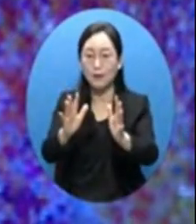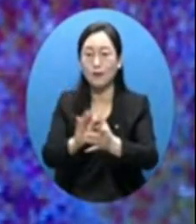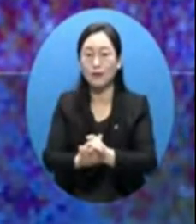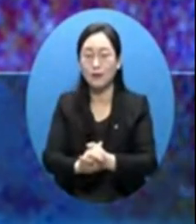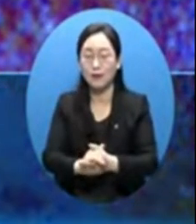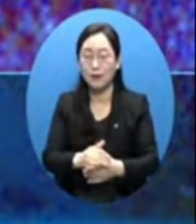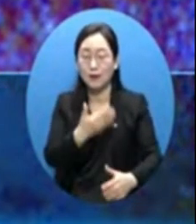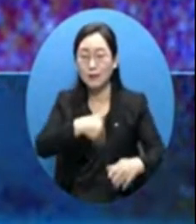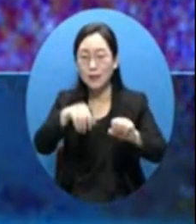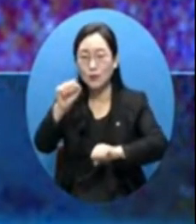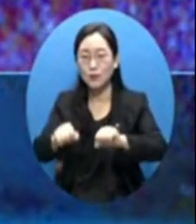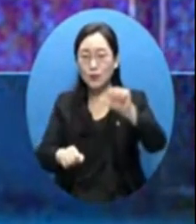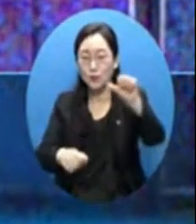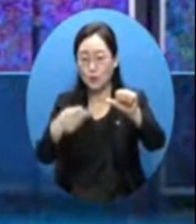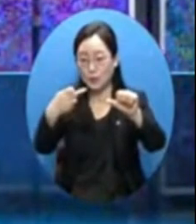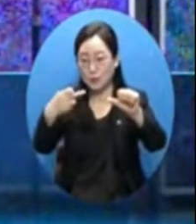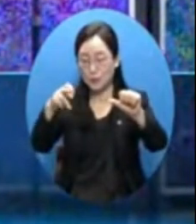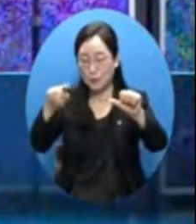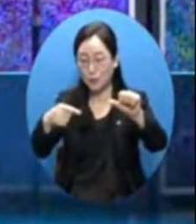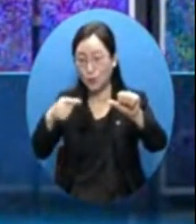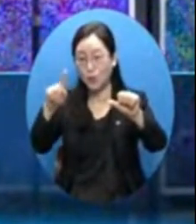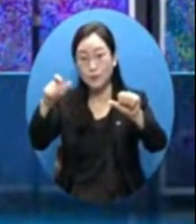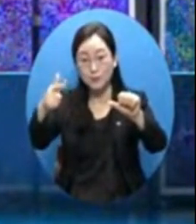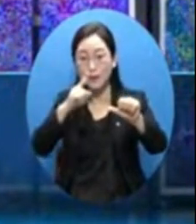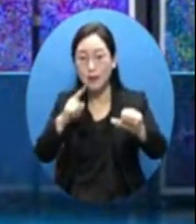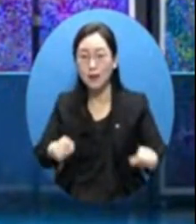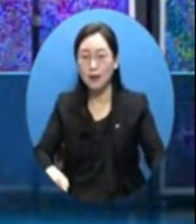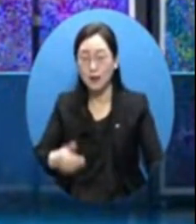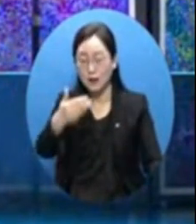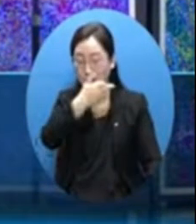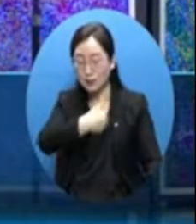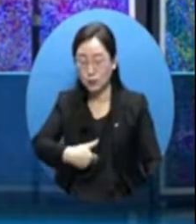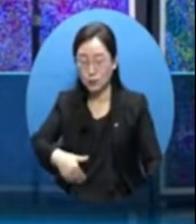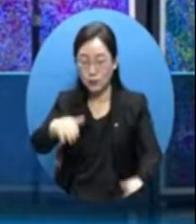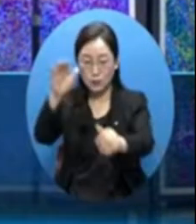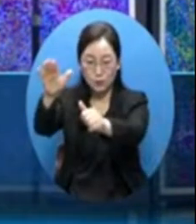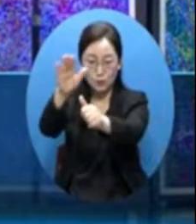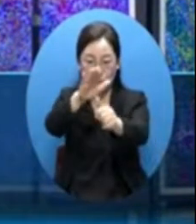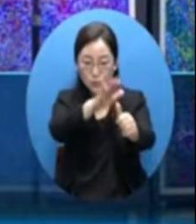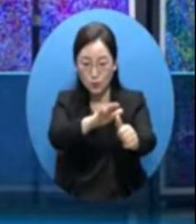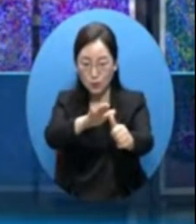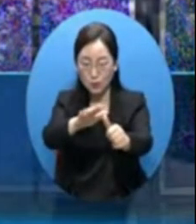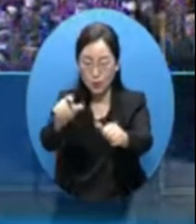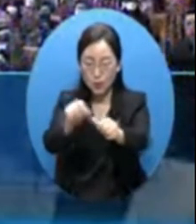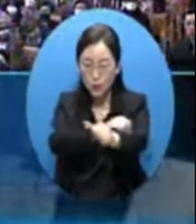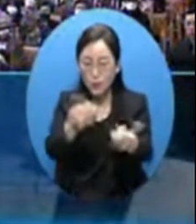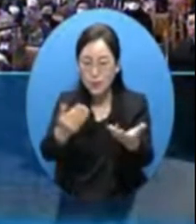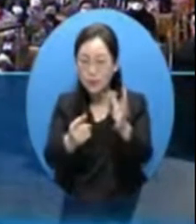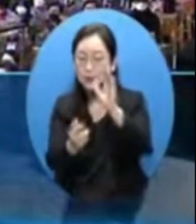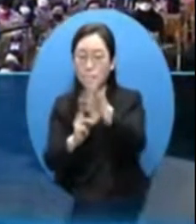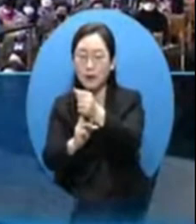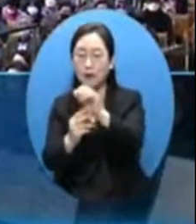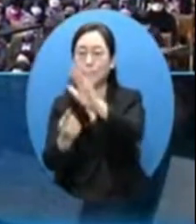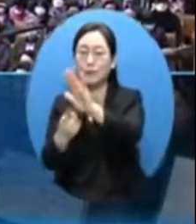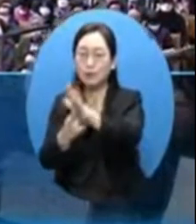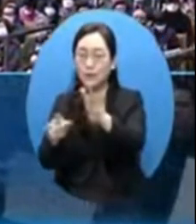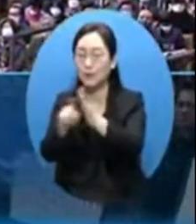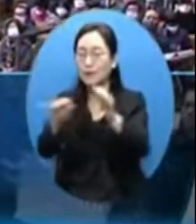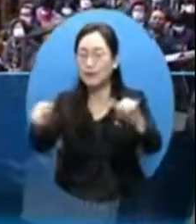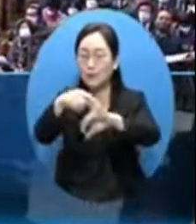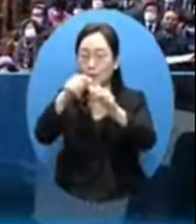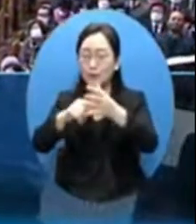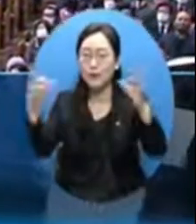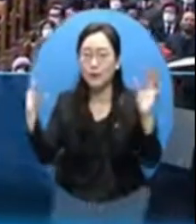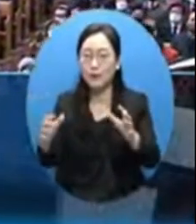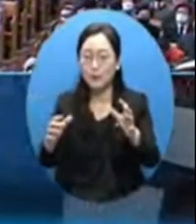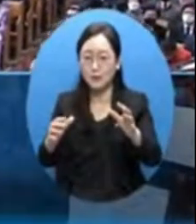12절 16절은 이와 같이 말씀합니다. 사도들의 손을 통하여 민간의 표적과 기사가 많이 나타나며 믿는 사람이 다 마음을 같이하여 솔로몬